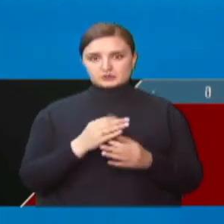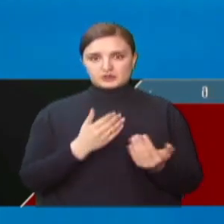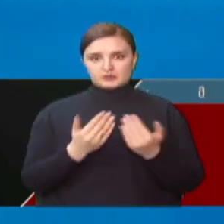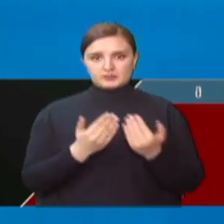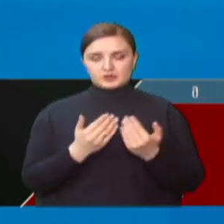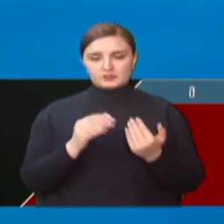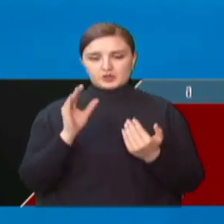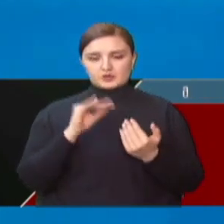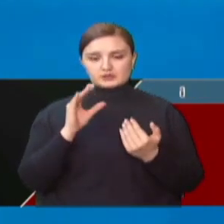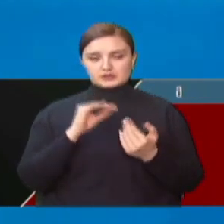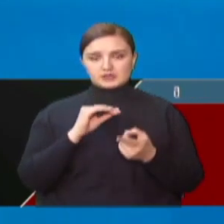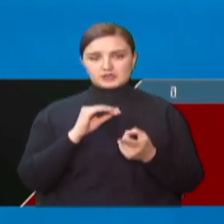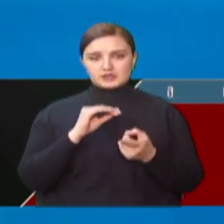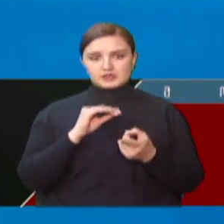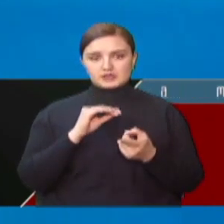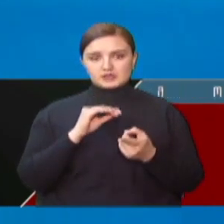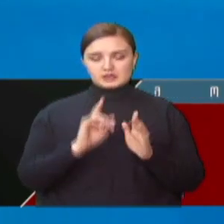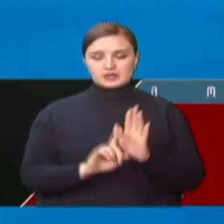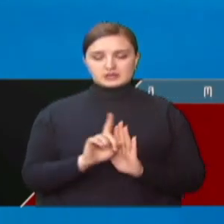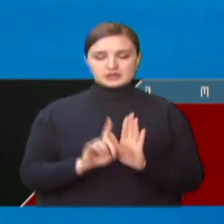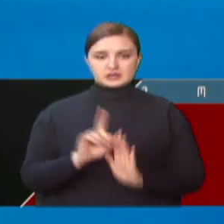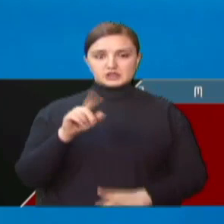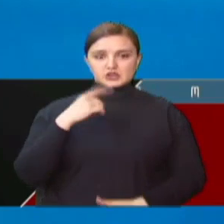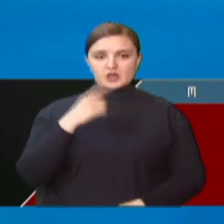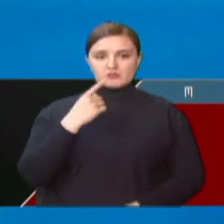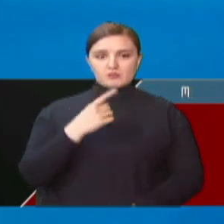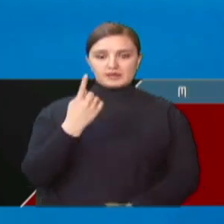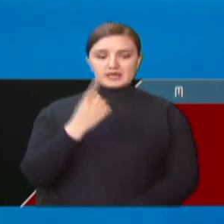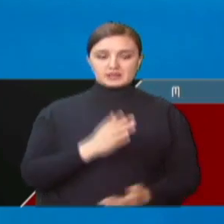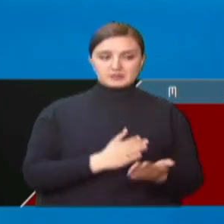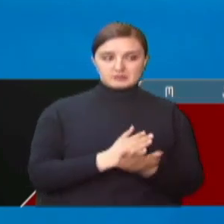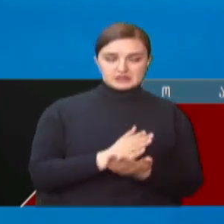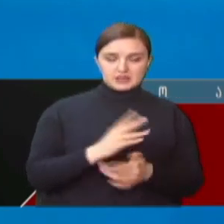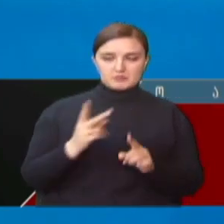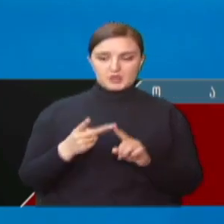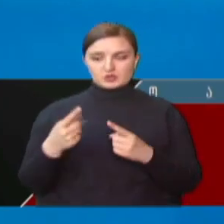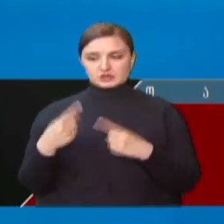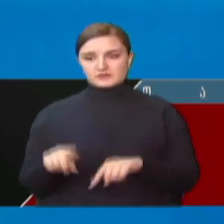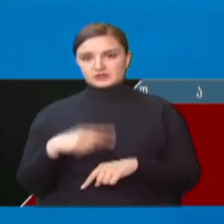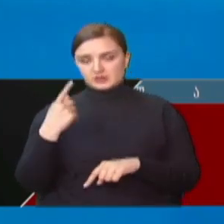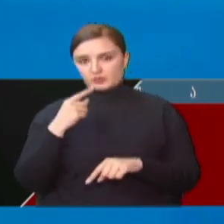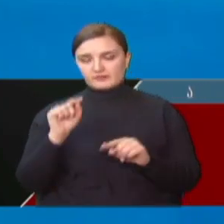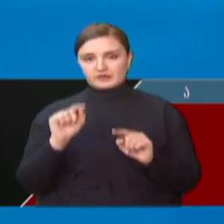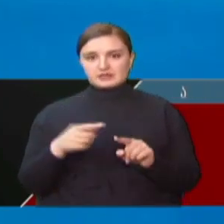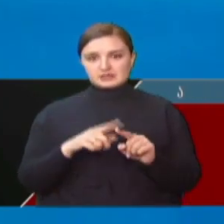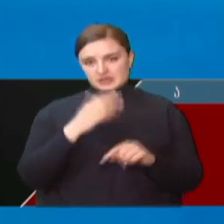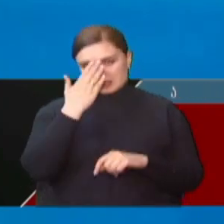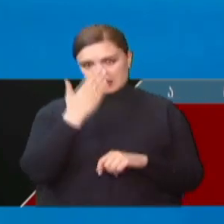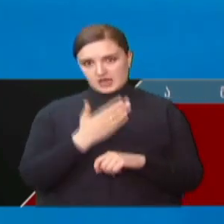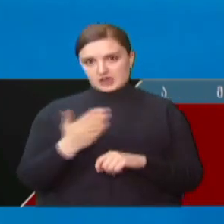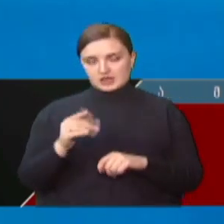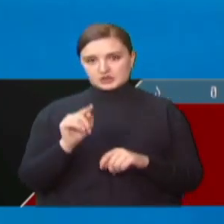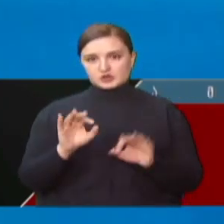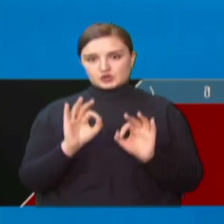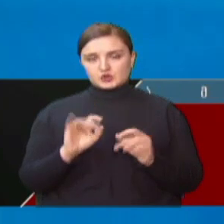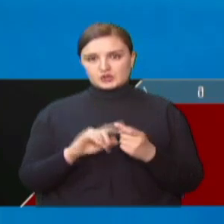როდესაც თავის დასაწყისში ანონსებენ ერთ მიზანს და შუაში მეორეს, მე ვფიქრობ, რომ ეს არ არის საზოგადოების მიმართ